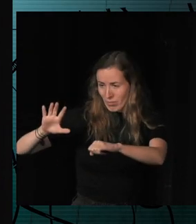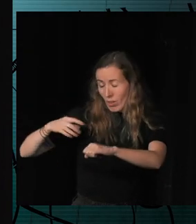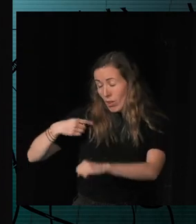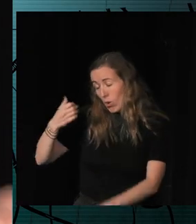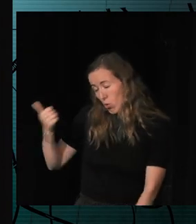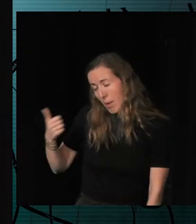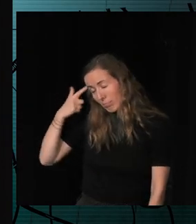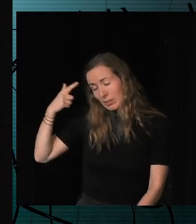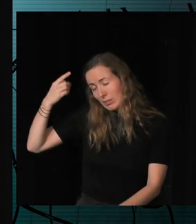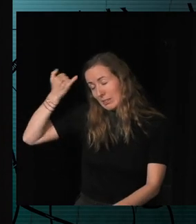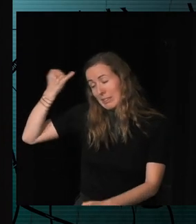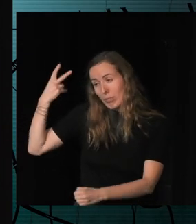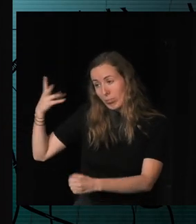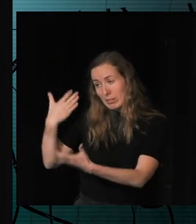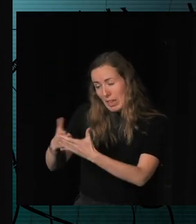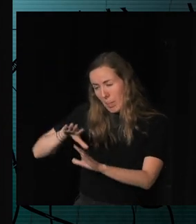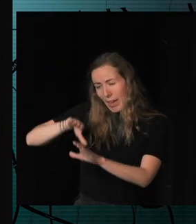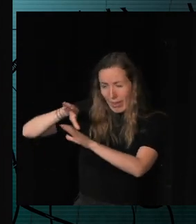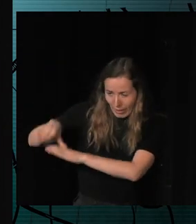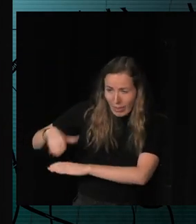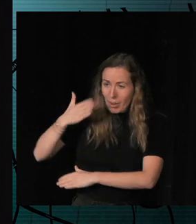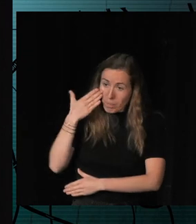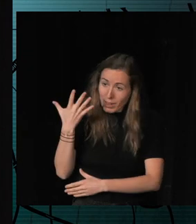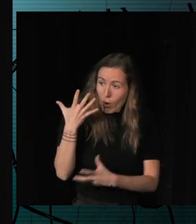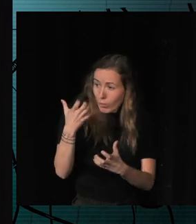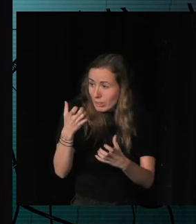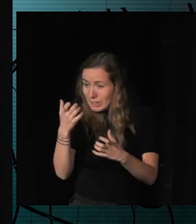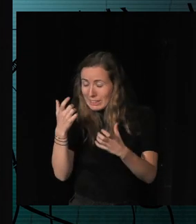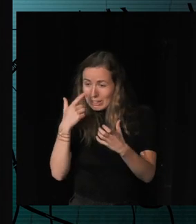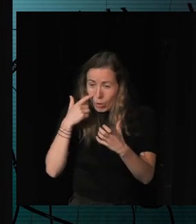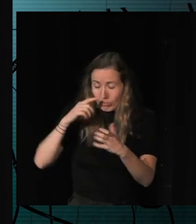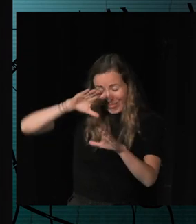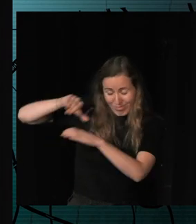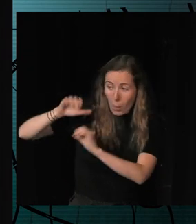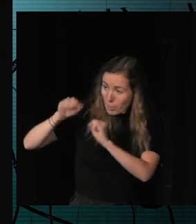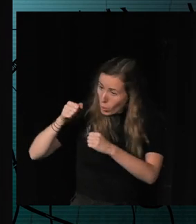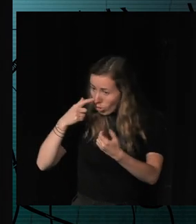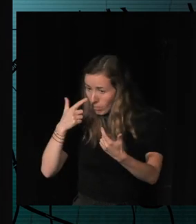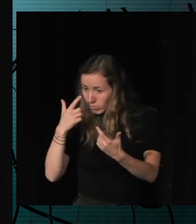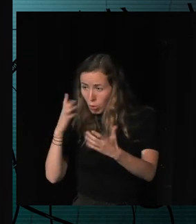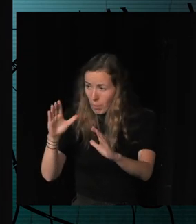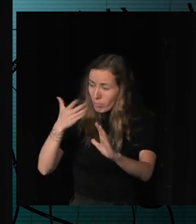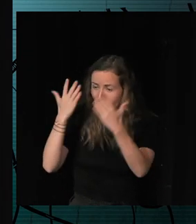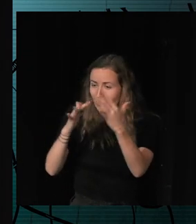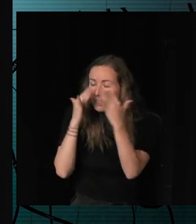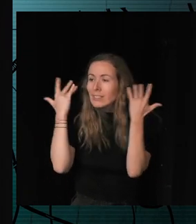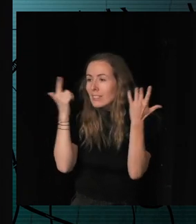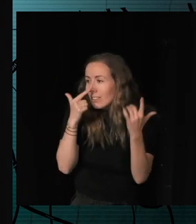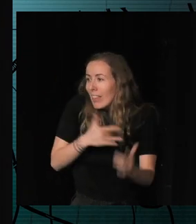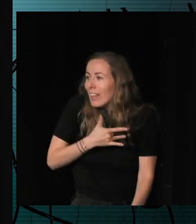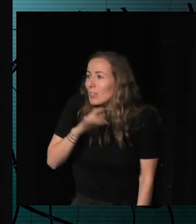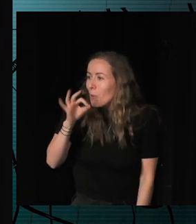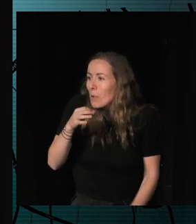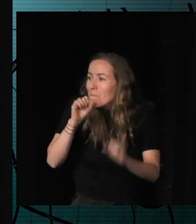et qu'on se fit à la lecture qu'on a envie d'en faire on peut y trouver quelque chose de vachement intéressant et c'est pour ça que j'ai du mal avec